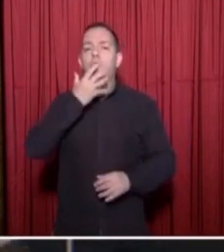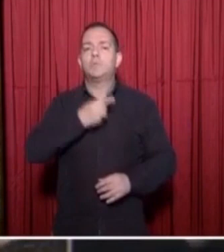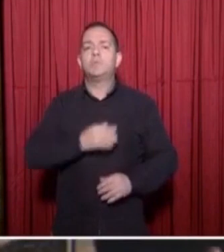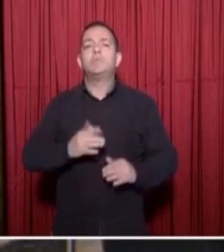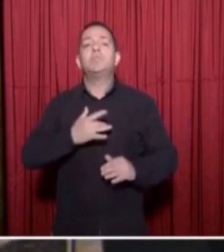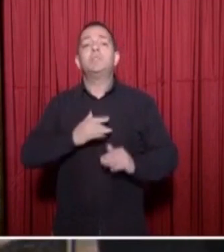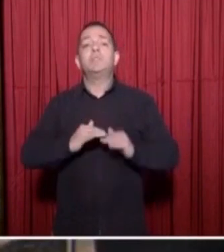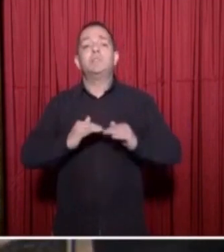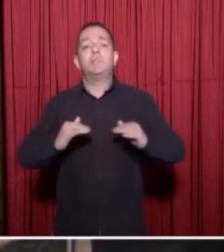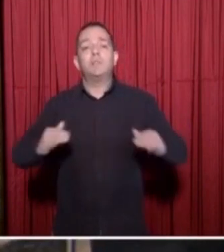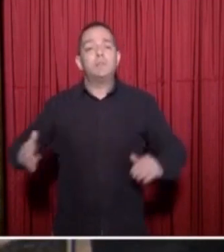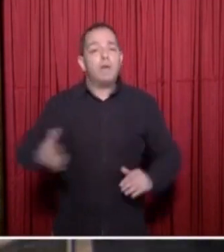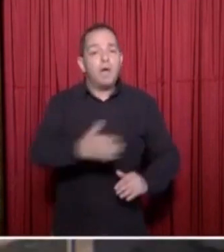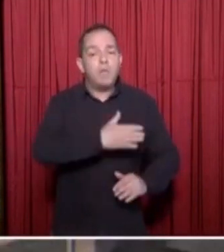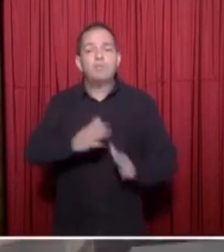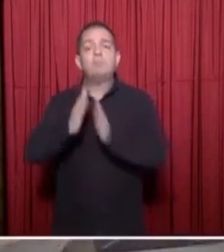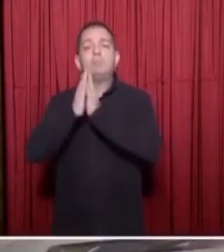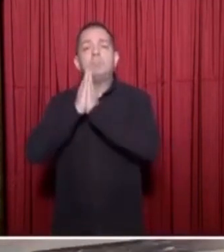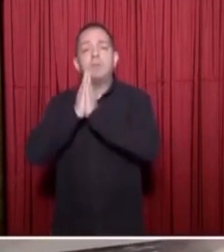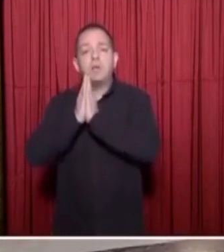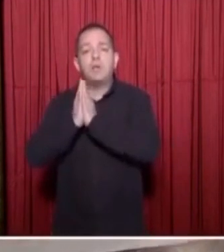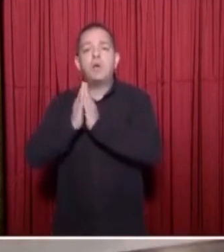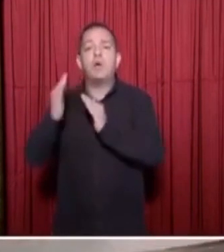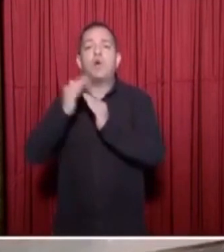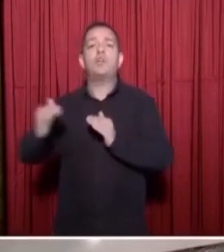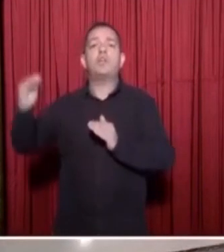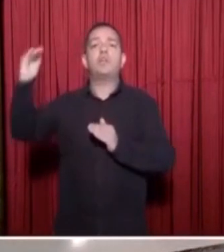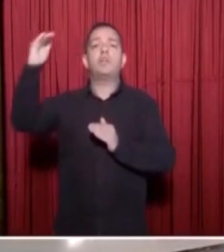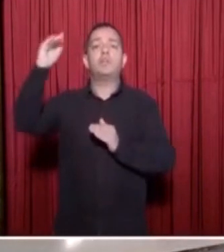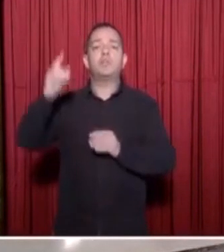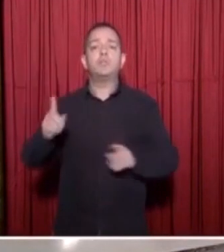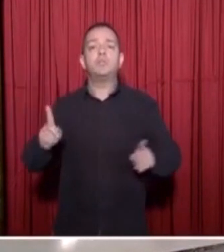Εν ειρήνη του Κυρίου δεηθούμεν. Κύριε